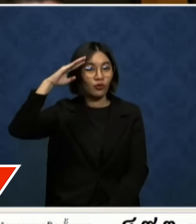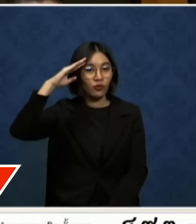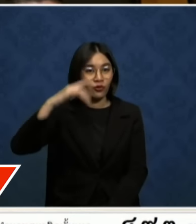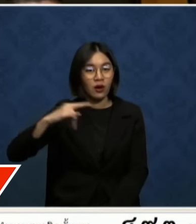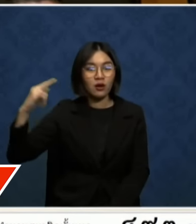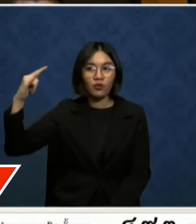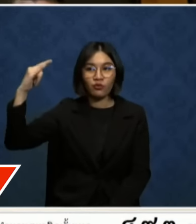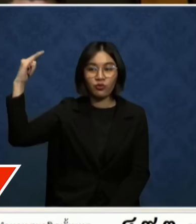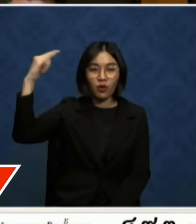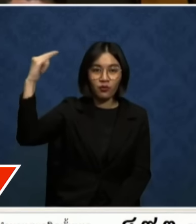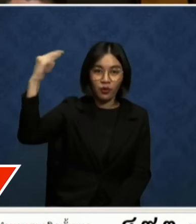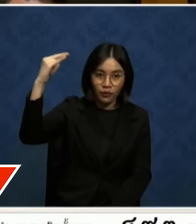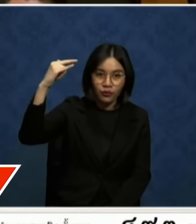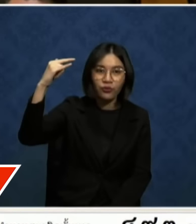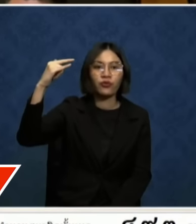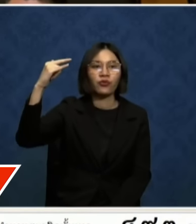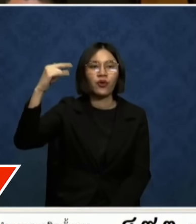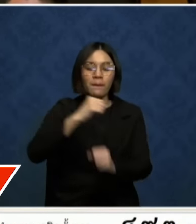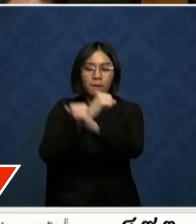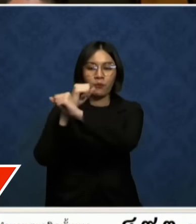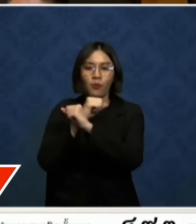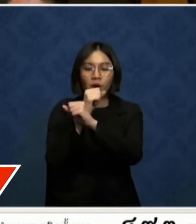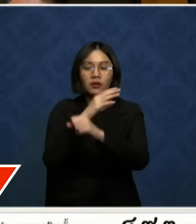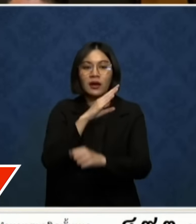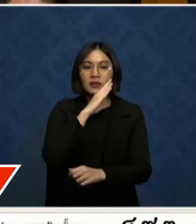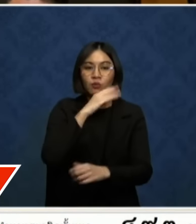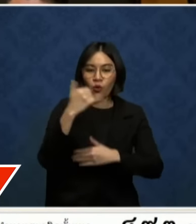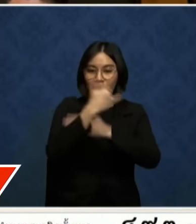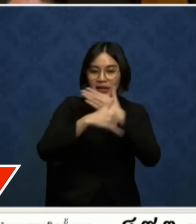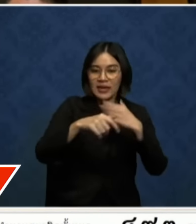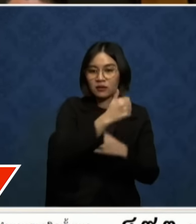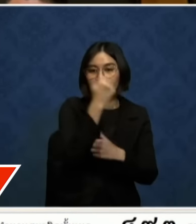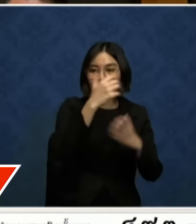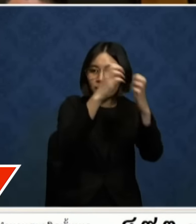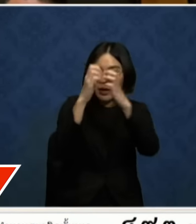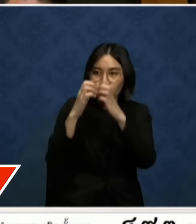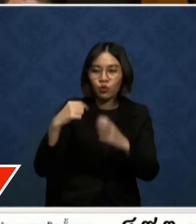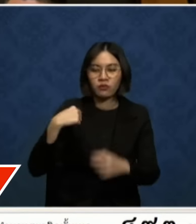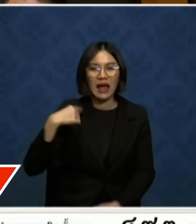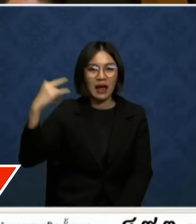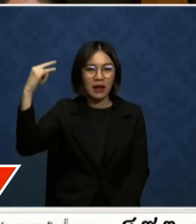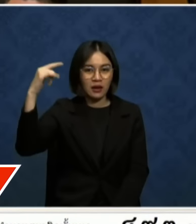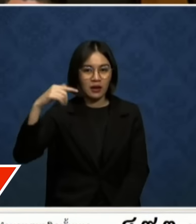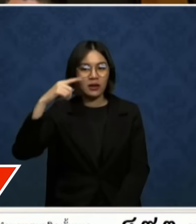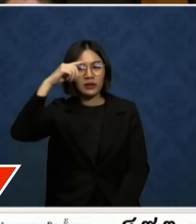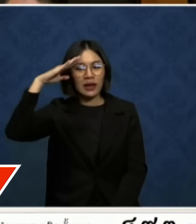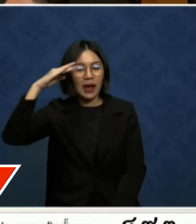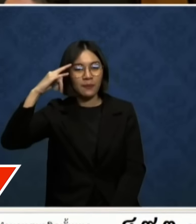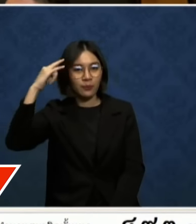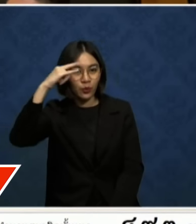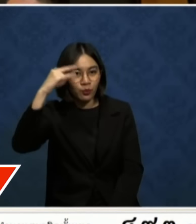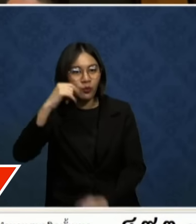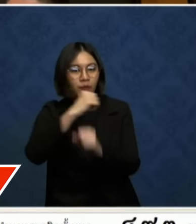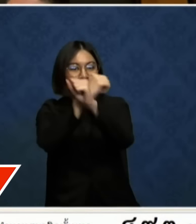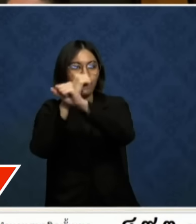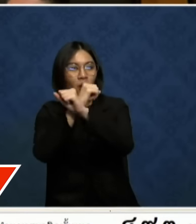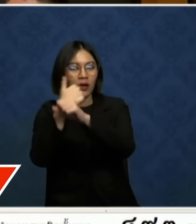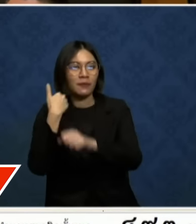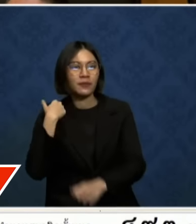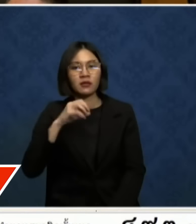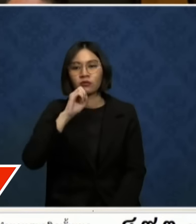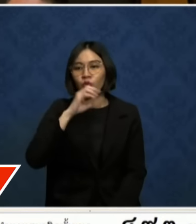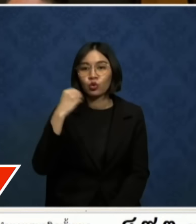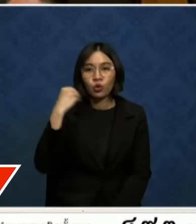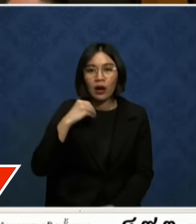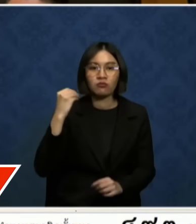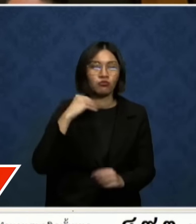ขึ้นทุกครั้งขึ้นสกัดทุกครั้งที่มีการล่วงล้ำน่านฟ้านะครับเท่าที่ติดตามอาจจะตอบไม่ได้ว่ามีการขึ้นทุกครั้งไหมนะครับ